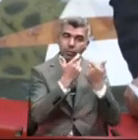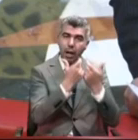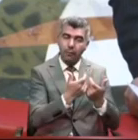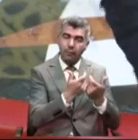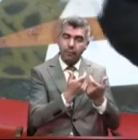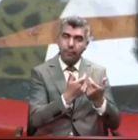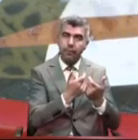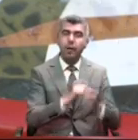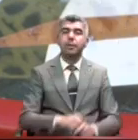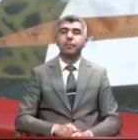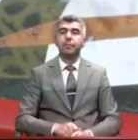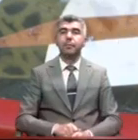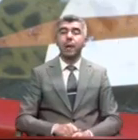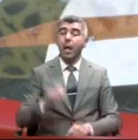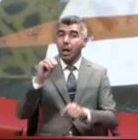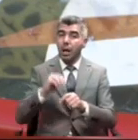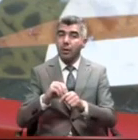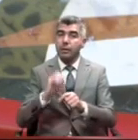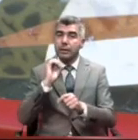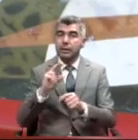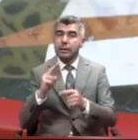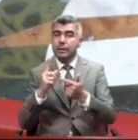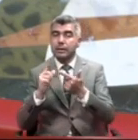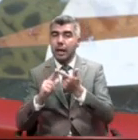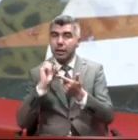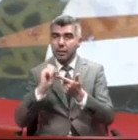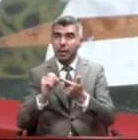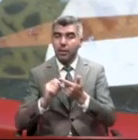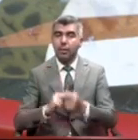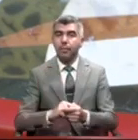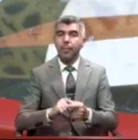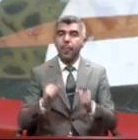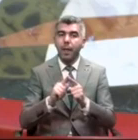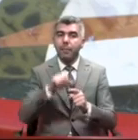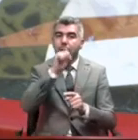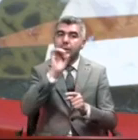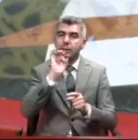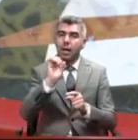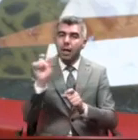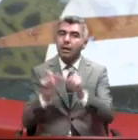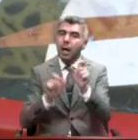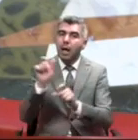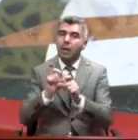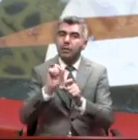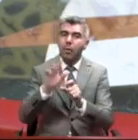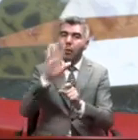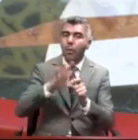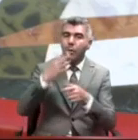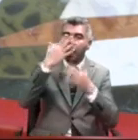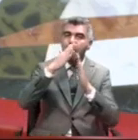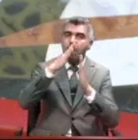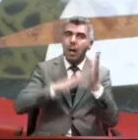وسيله وسبيل حاجيه بنت حاجيات بالنسبه للرغبه ديال المواطنات والمواطنين